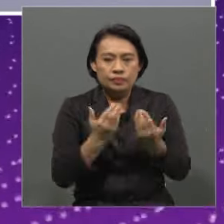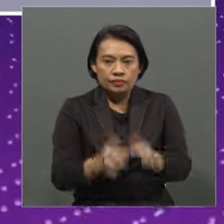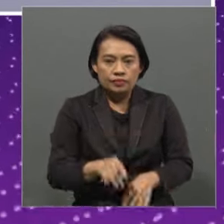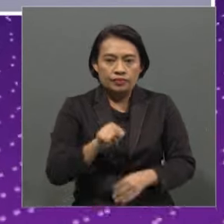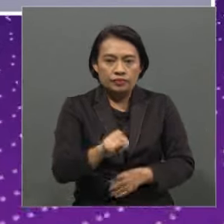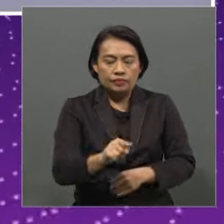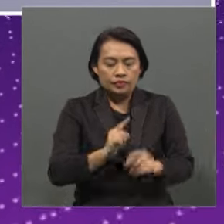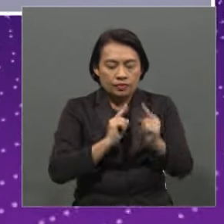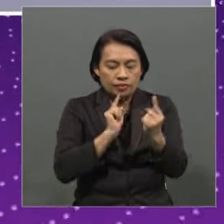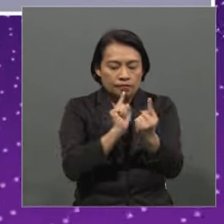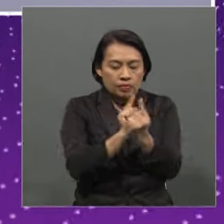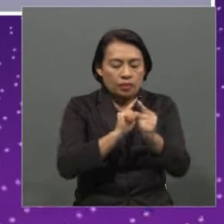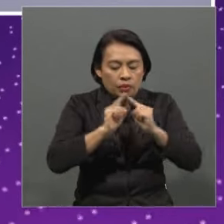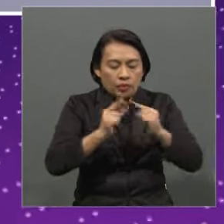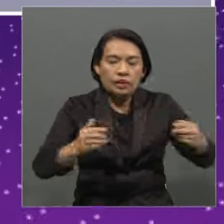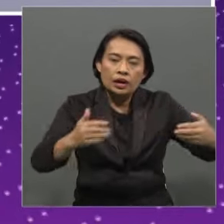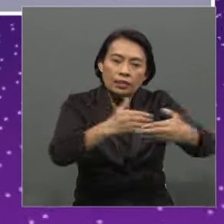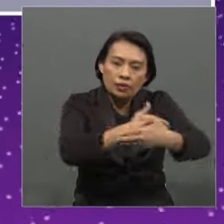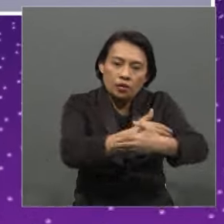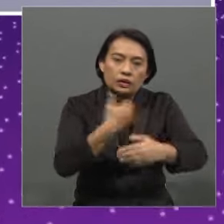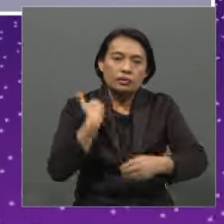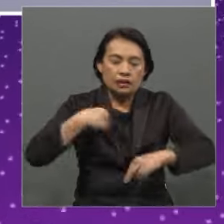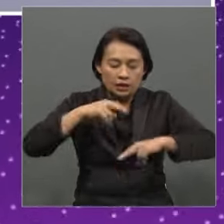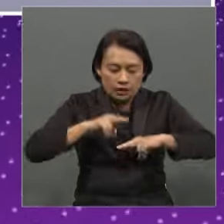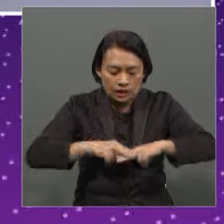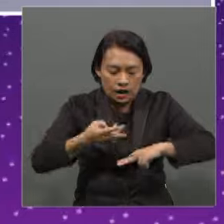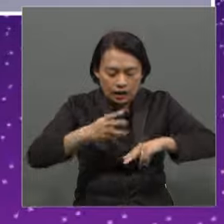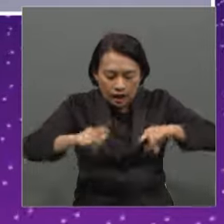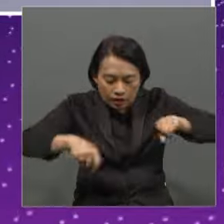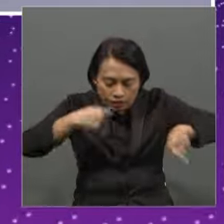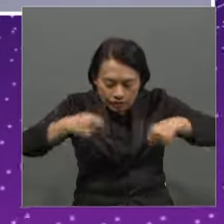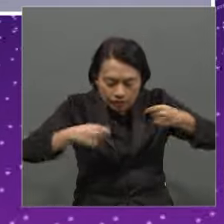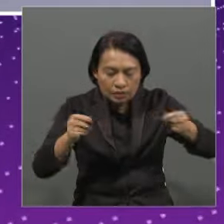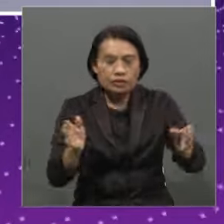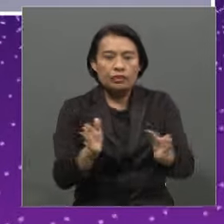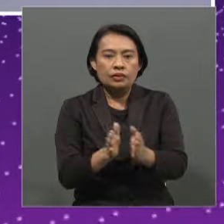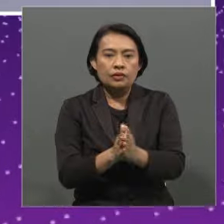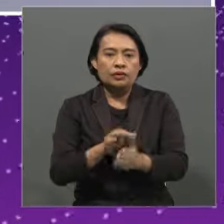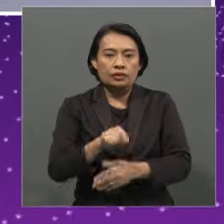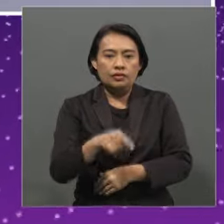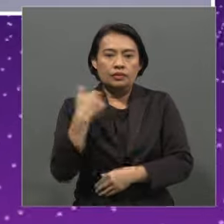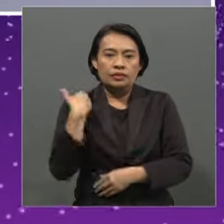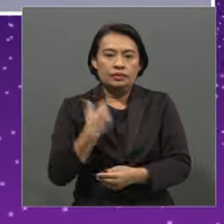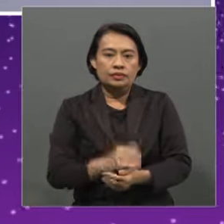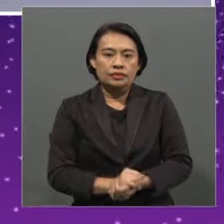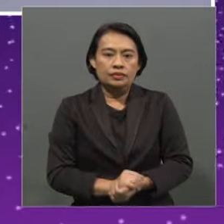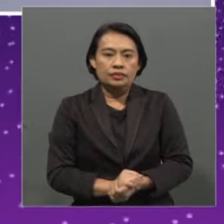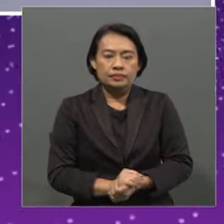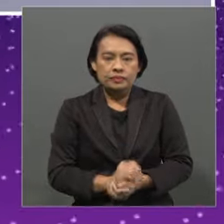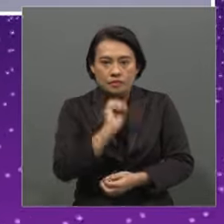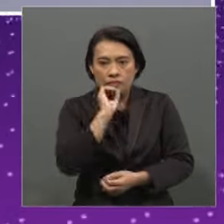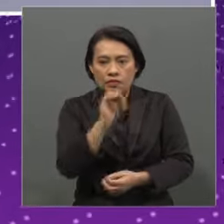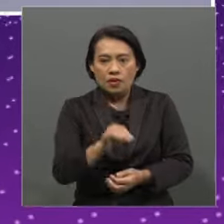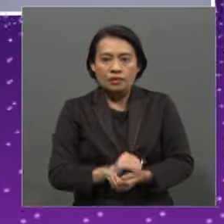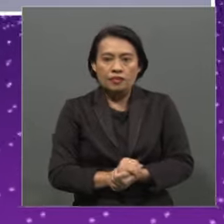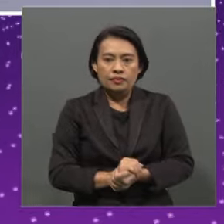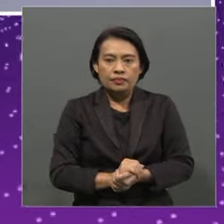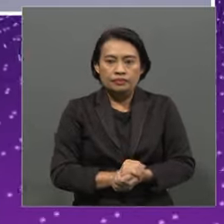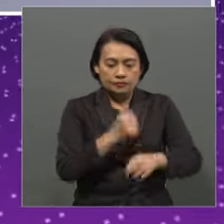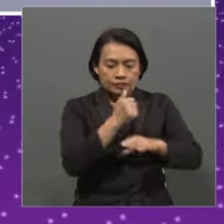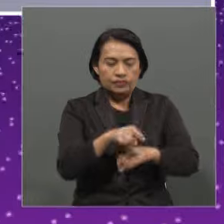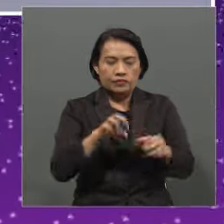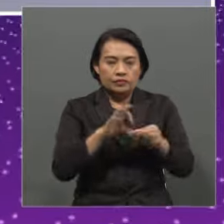การทักทายกันโอบกอดกันมีการนั่งกินข้าวด้วยกันด้วยอคือในในในเพจเนี่ยนะฮะมีการบอกว่าบอสพกับ